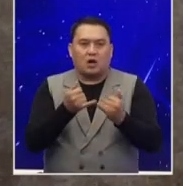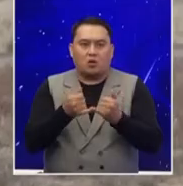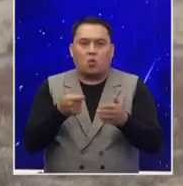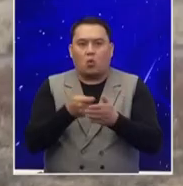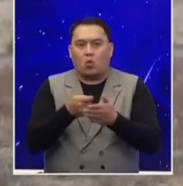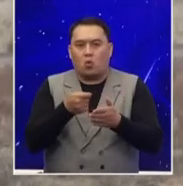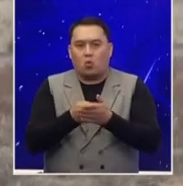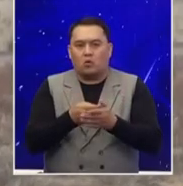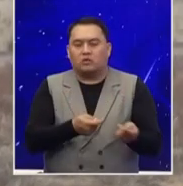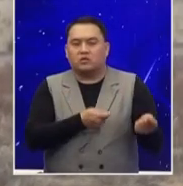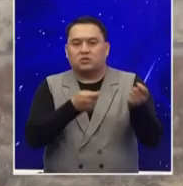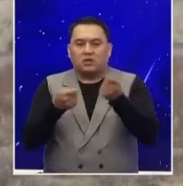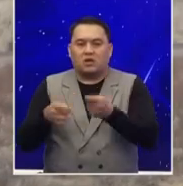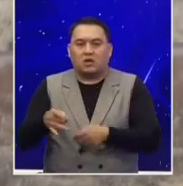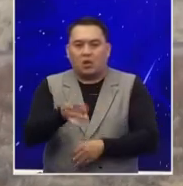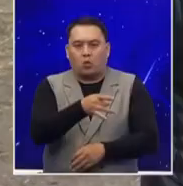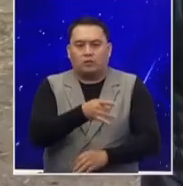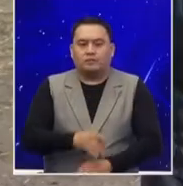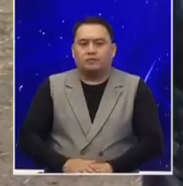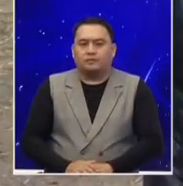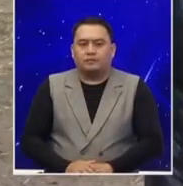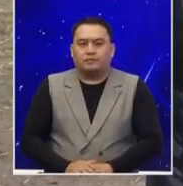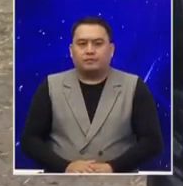была доставлена из соседних районов.